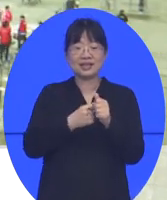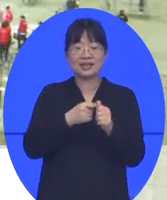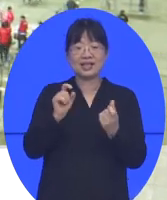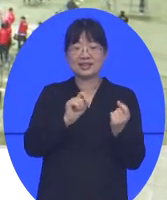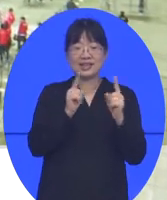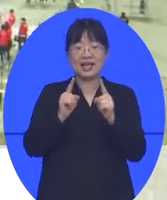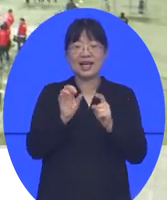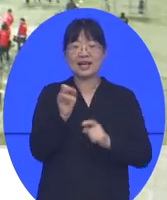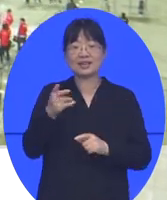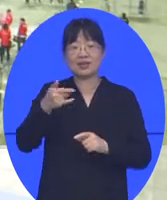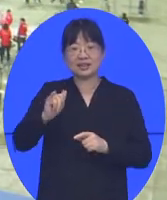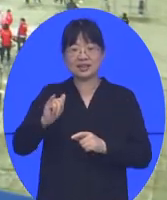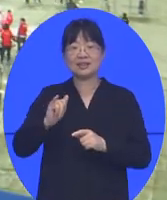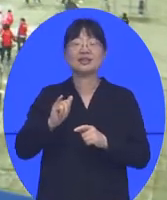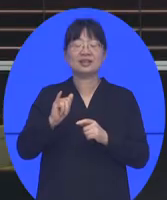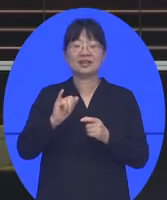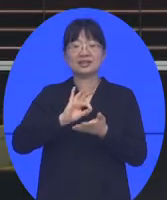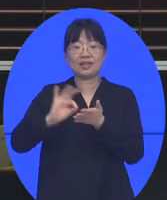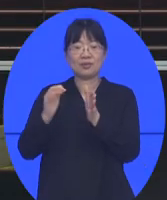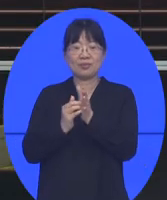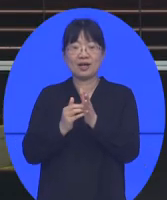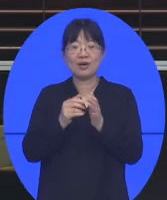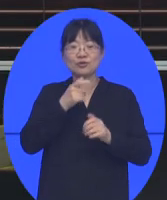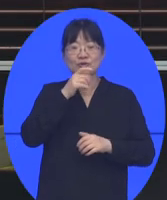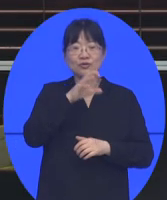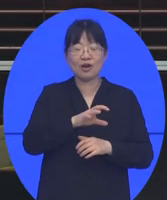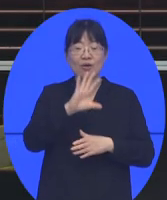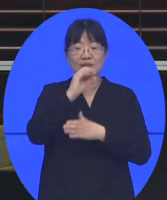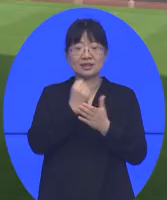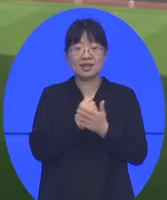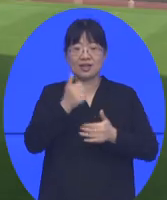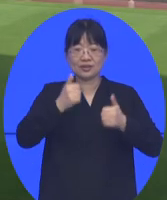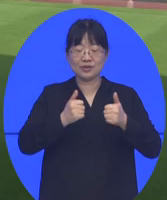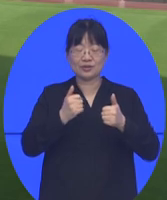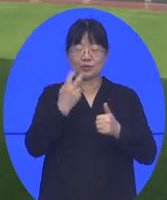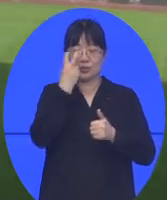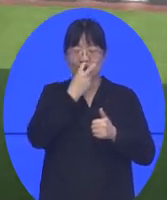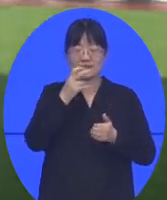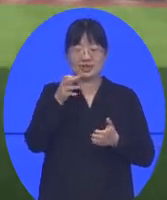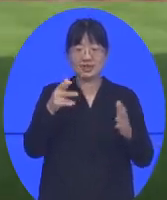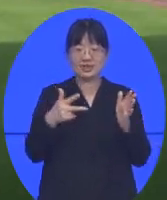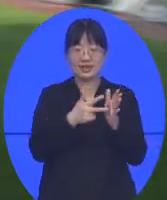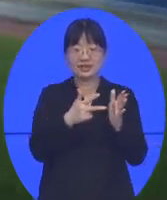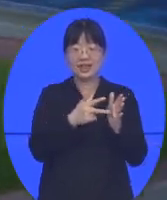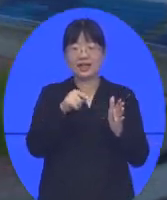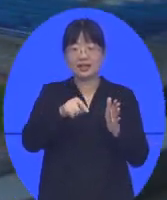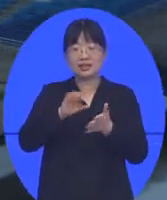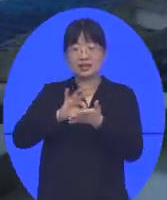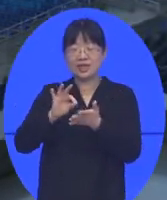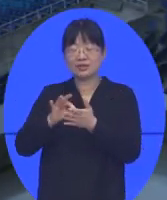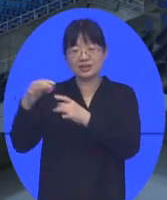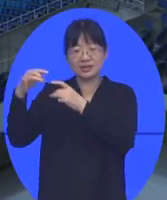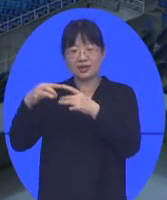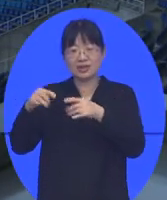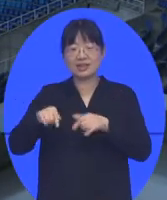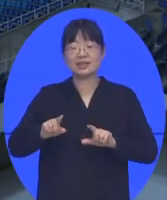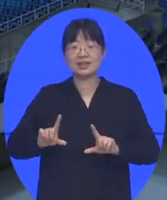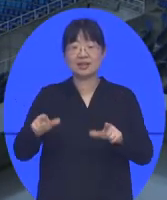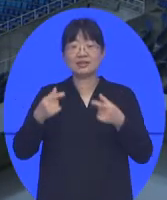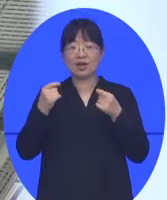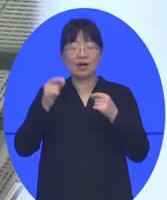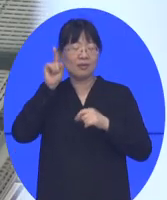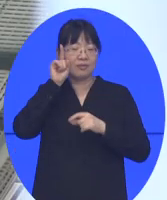친환경 재생에너지가 밝혔습니다. 경기도 수원 월드컵 경기장 관리재단은 경기장에서 쓰이는 전기를